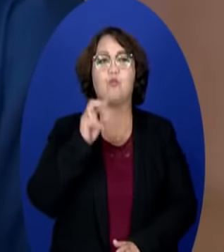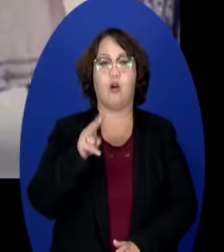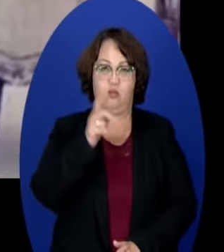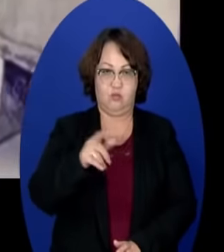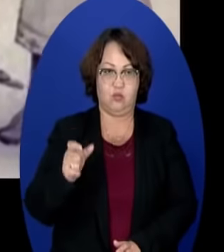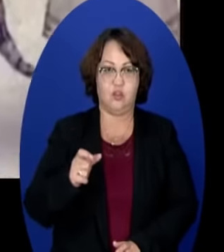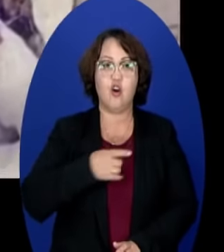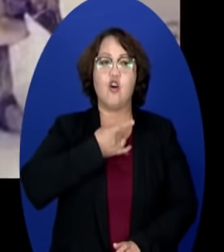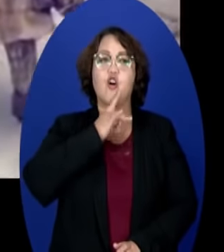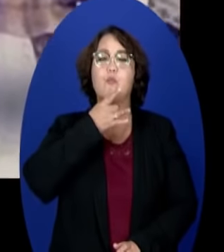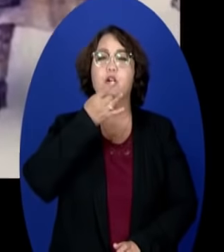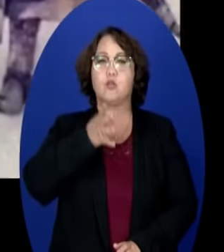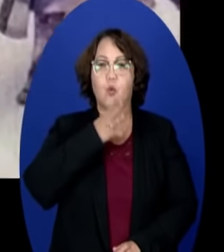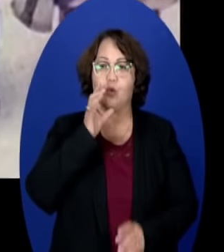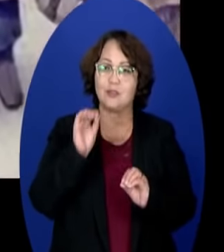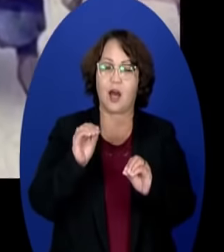байдаг.